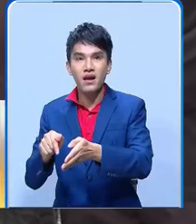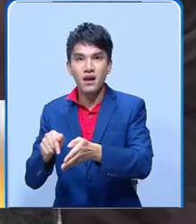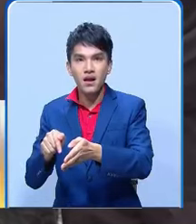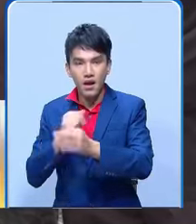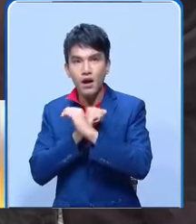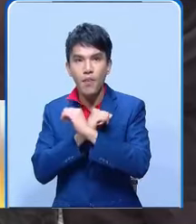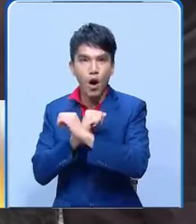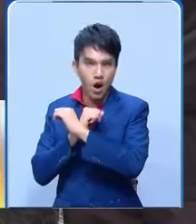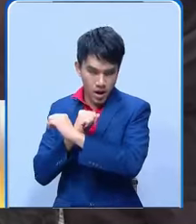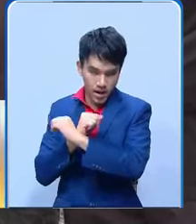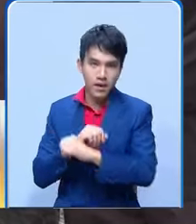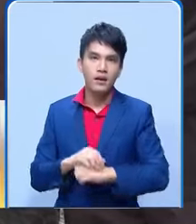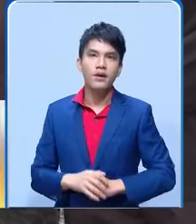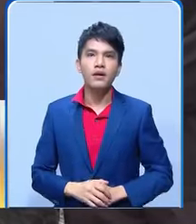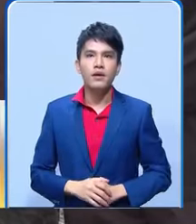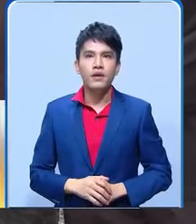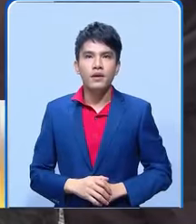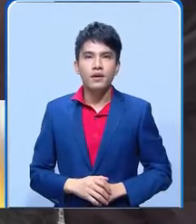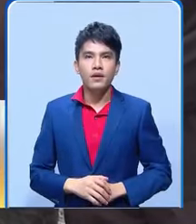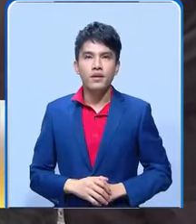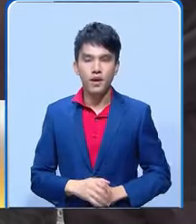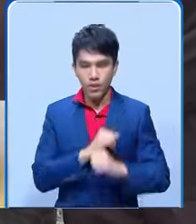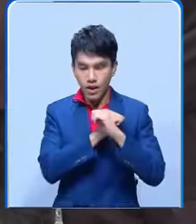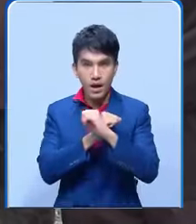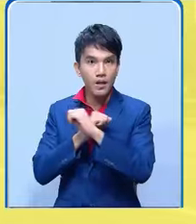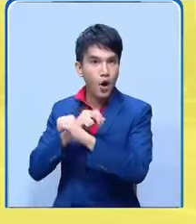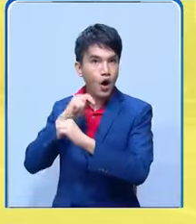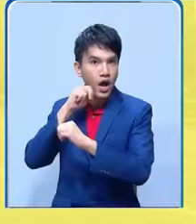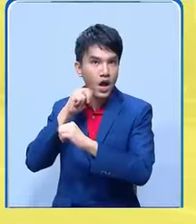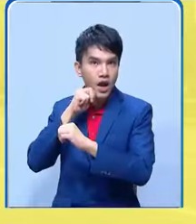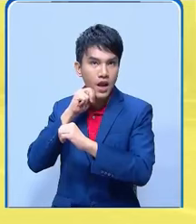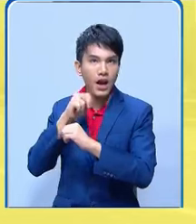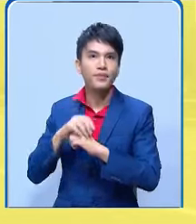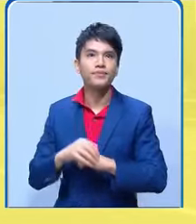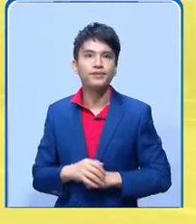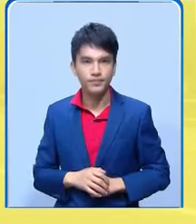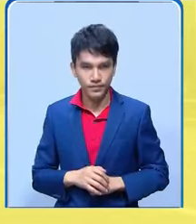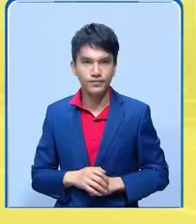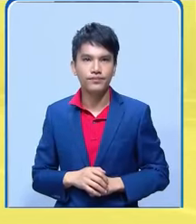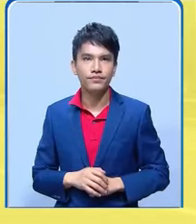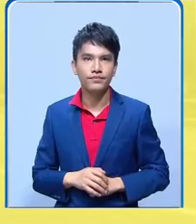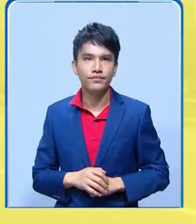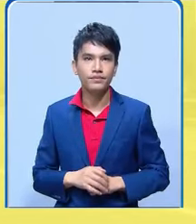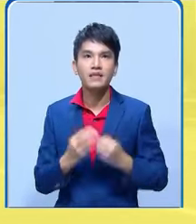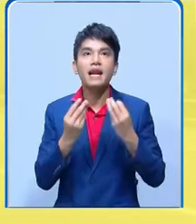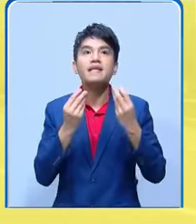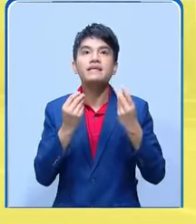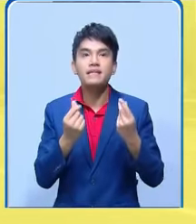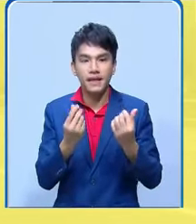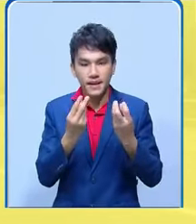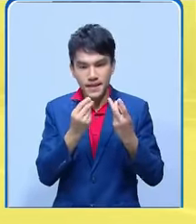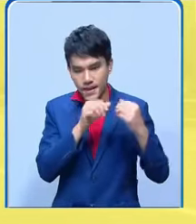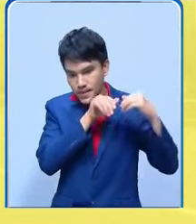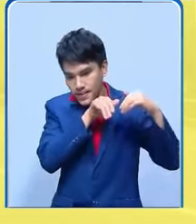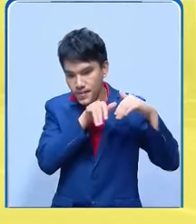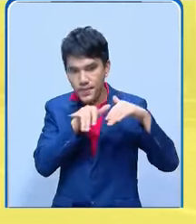นะครับมีแนวป้องกันที่ป้องกันน้ำที่จะลงไปเปลี่ยนทิศของน้ำเนี่ยครับดินที่ไหลจากแ